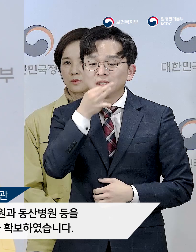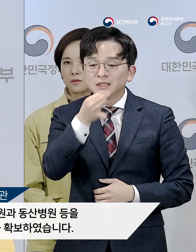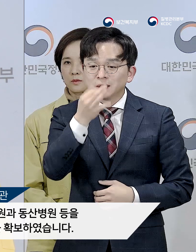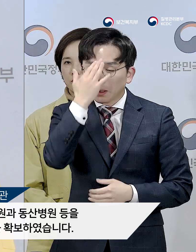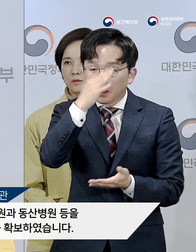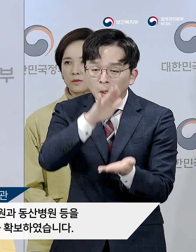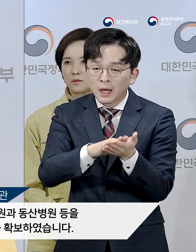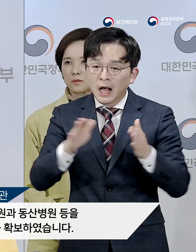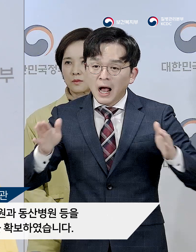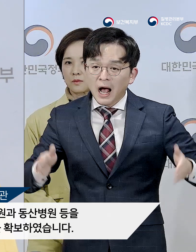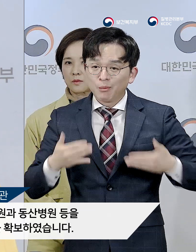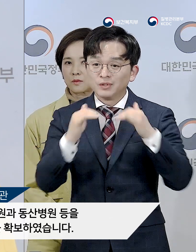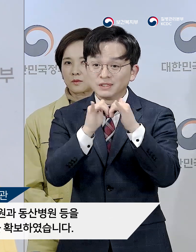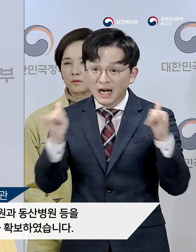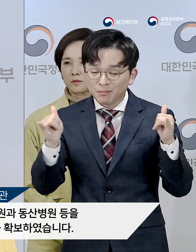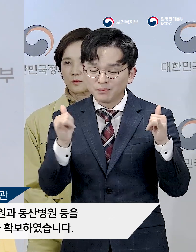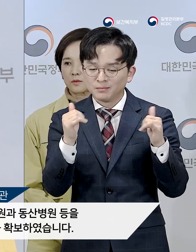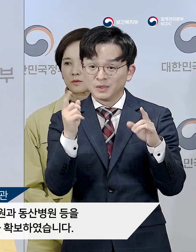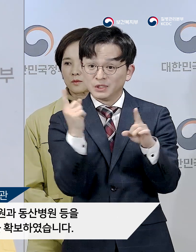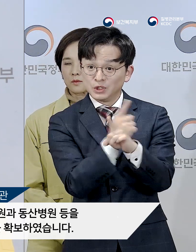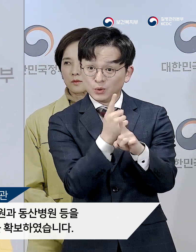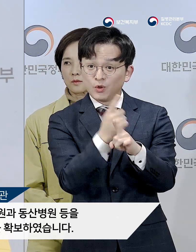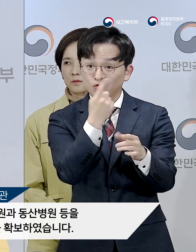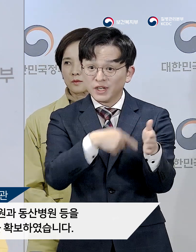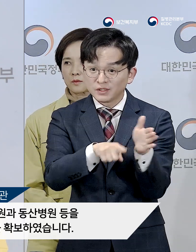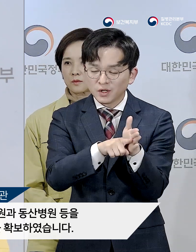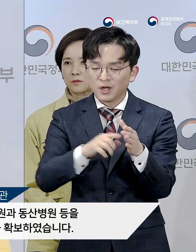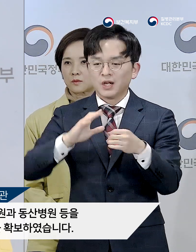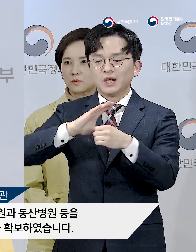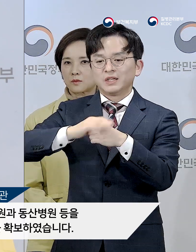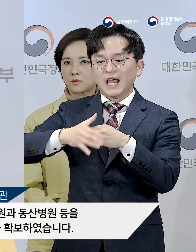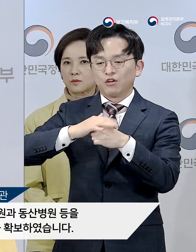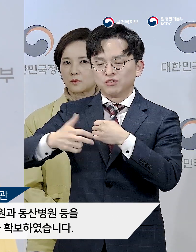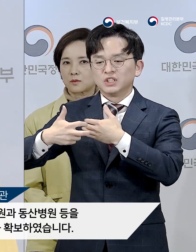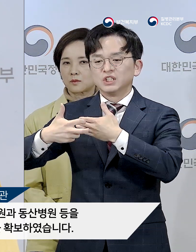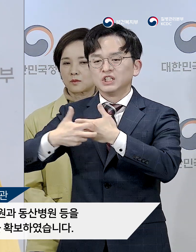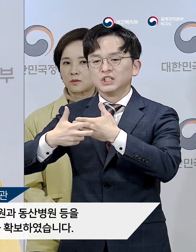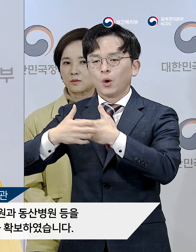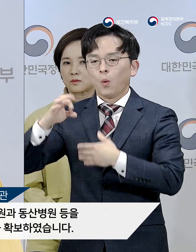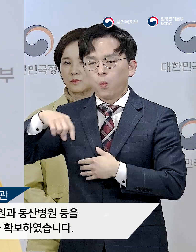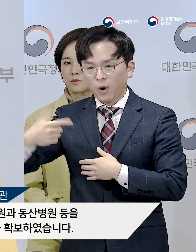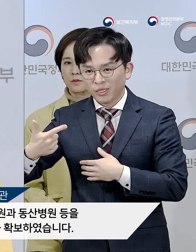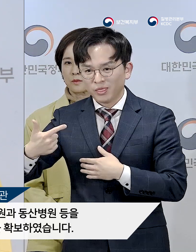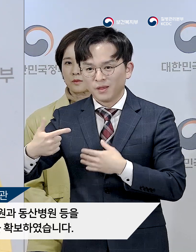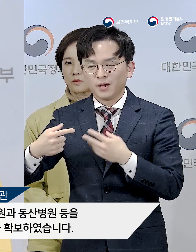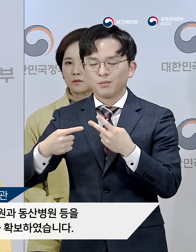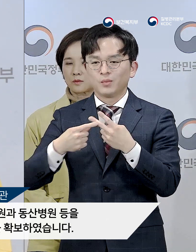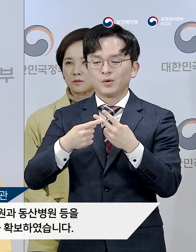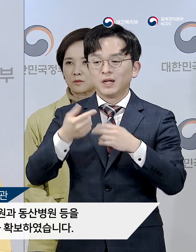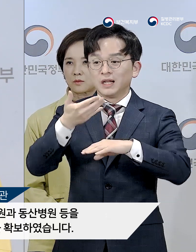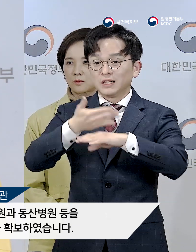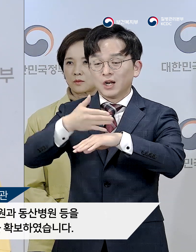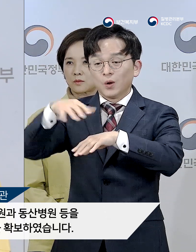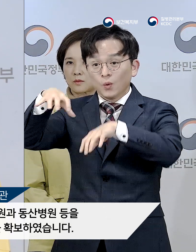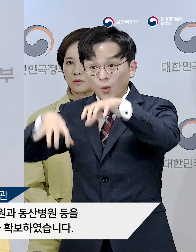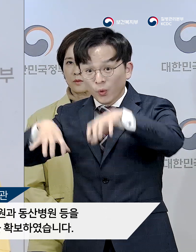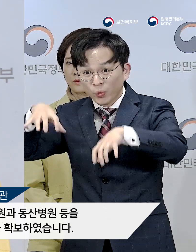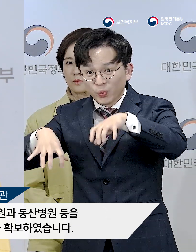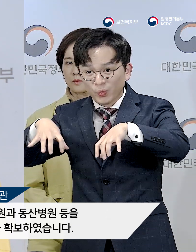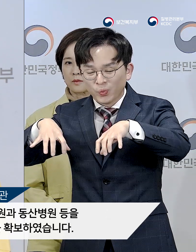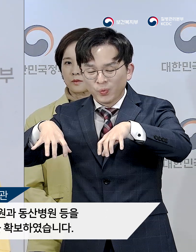경증 환자들에 대한 신속한 치료를 위해 대구의료원과 동산병원 등을 감염병 전담병원으로